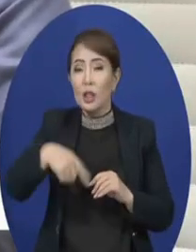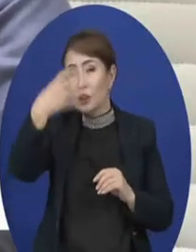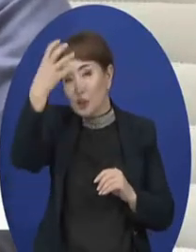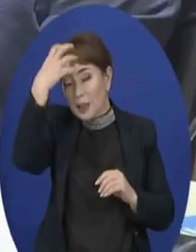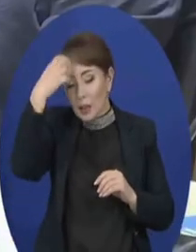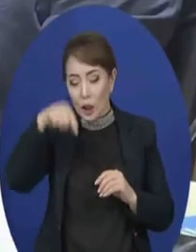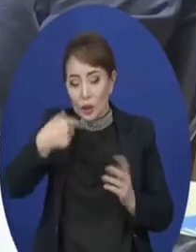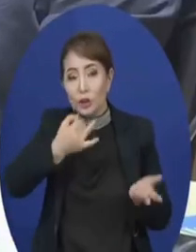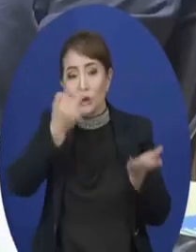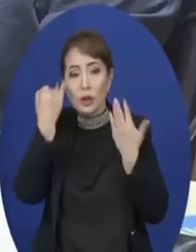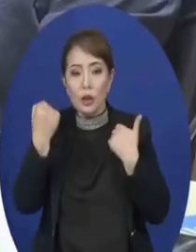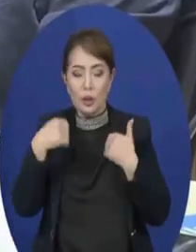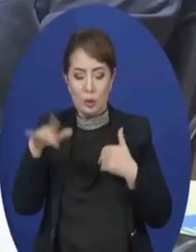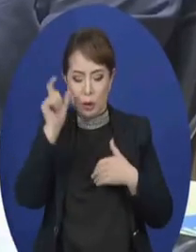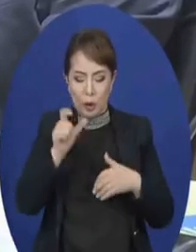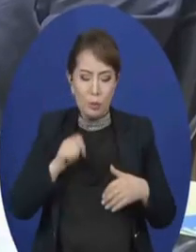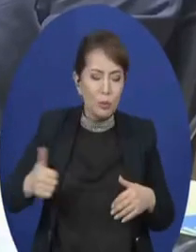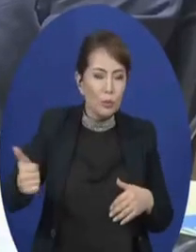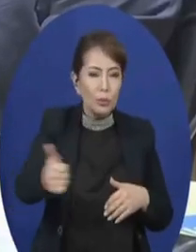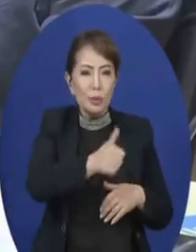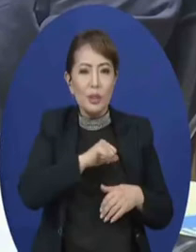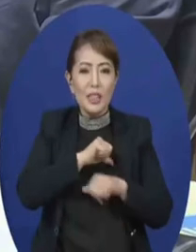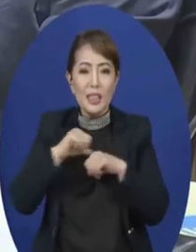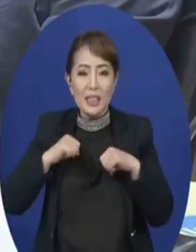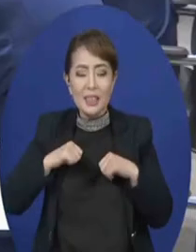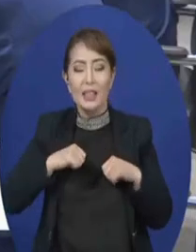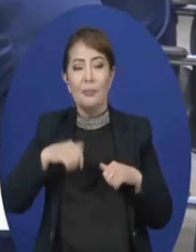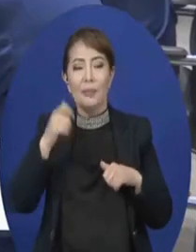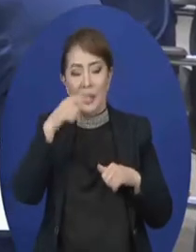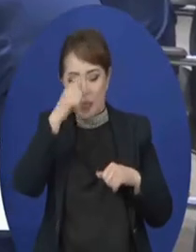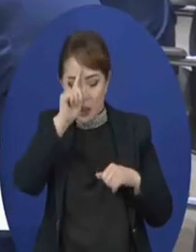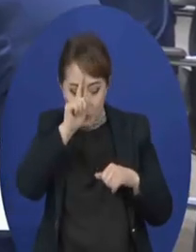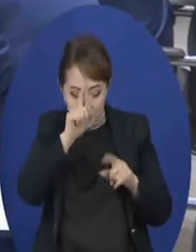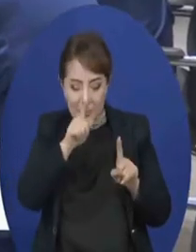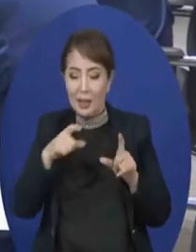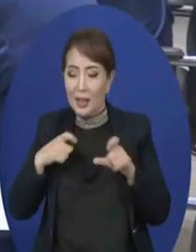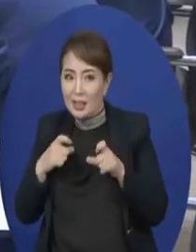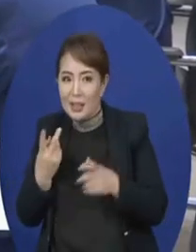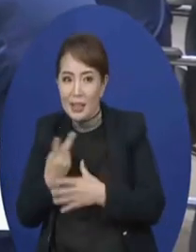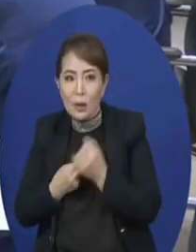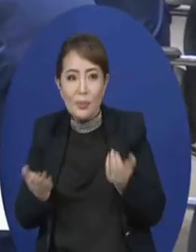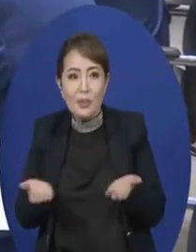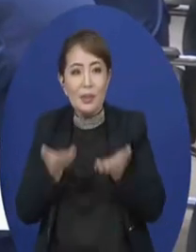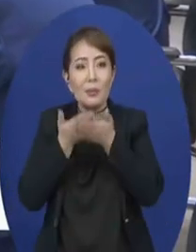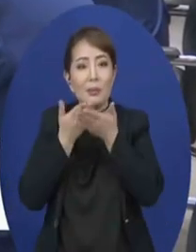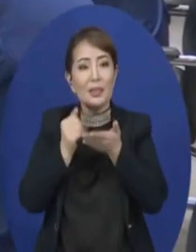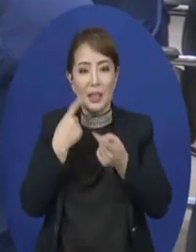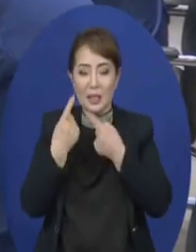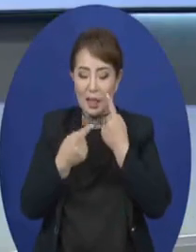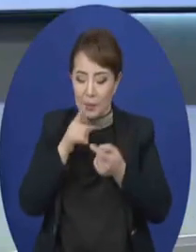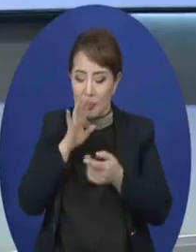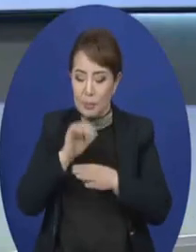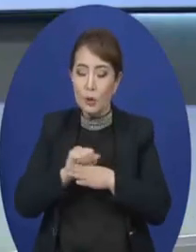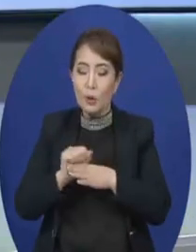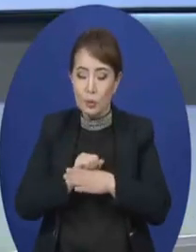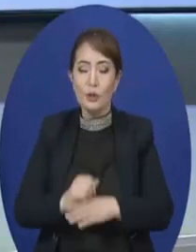цар тахлын үед иргэдийн эрүүл мэнд эдийн засгийг дэмжсэн хөтөлбөрөөр хилэлцээд хэрэгжүүлэхээр төлөвлөж байна.